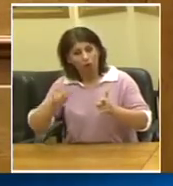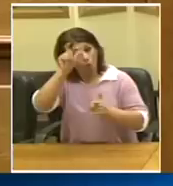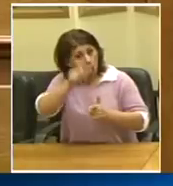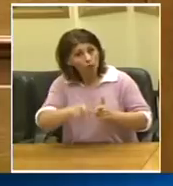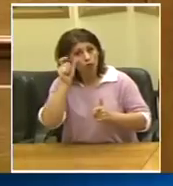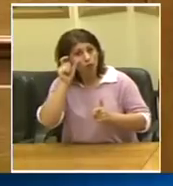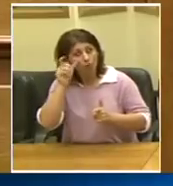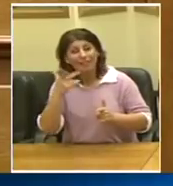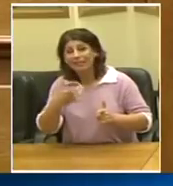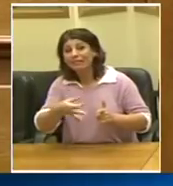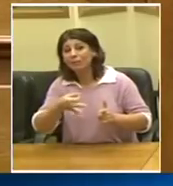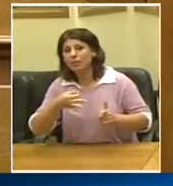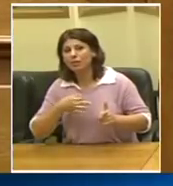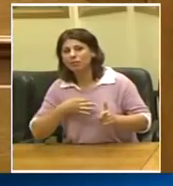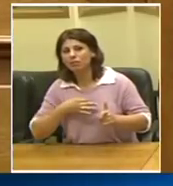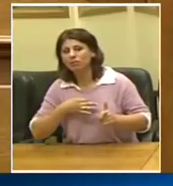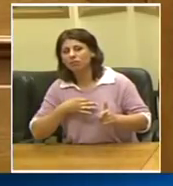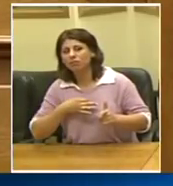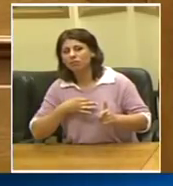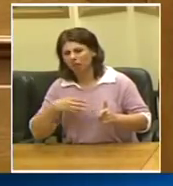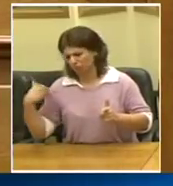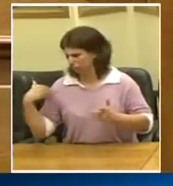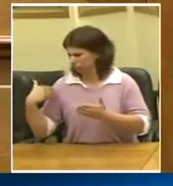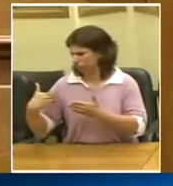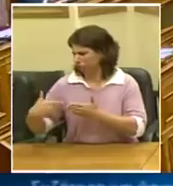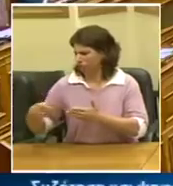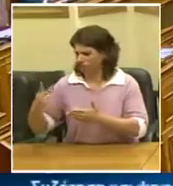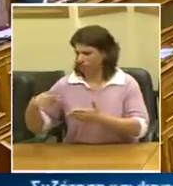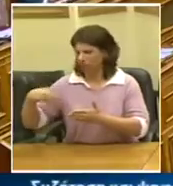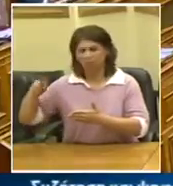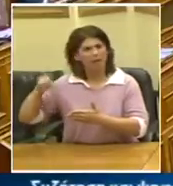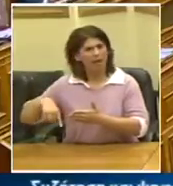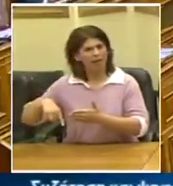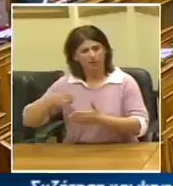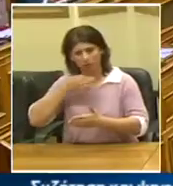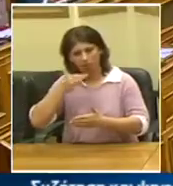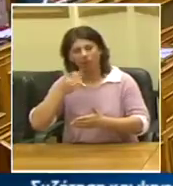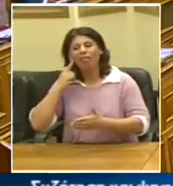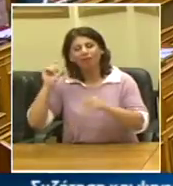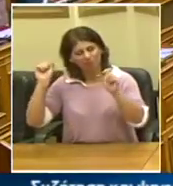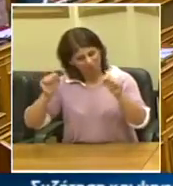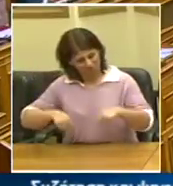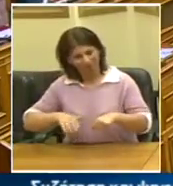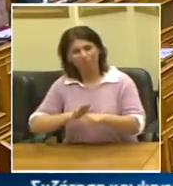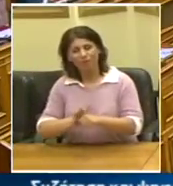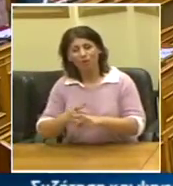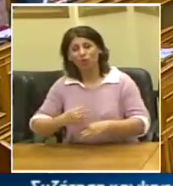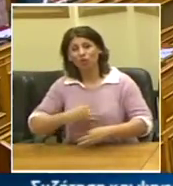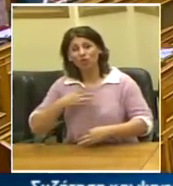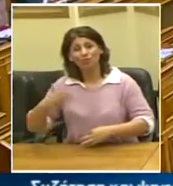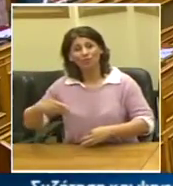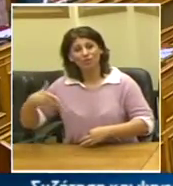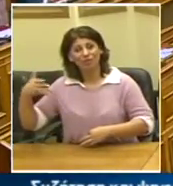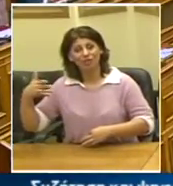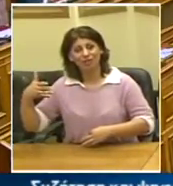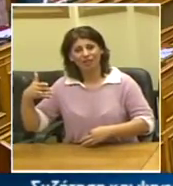προηγουμένως, που μίλησαν αυτές τις μέρες, θα το επιβεβαιώσετε πλήρως ότι ο κ. Μητσοτάκης